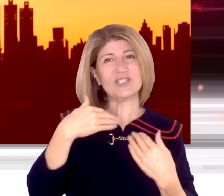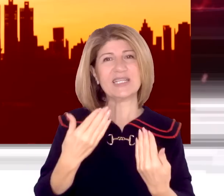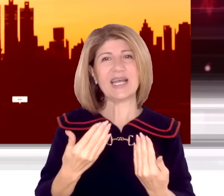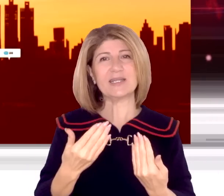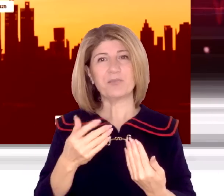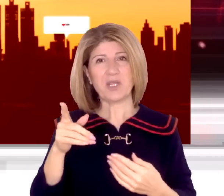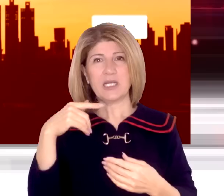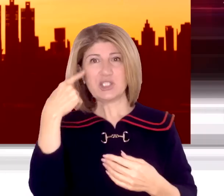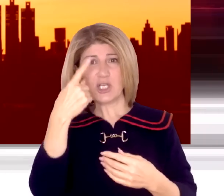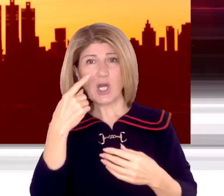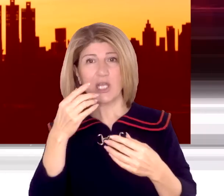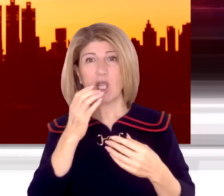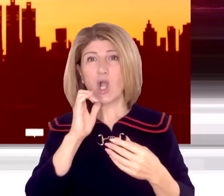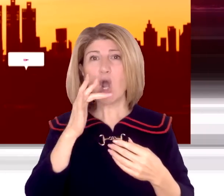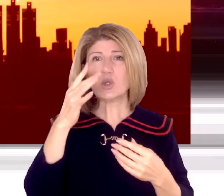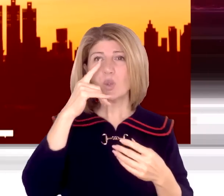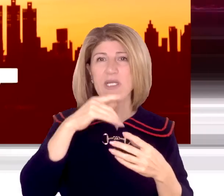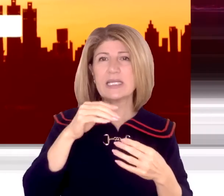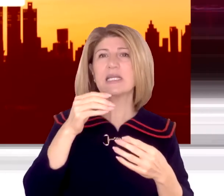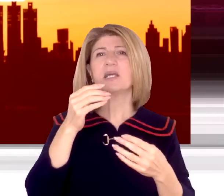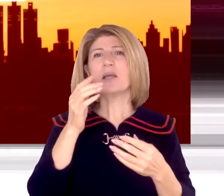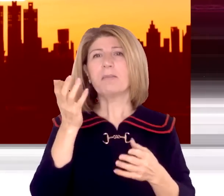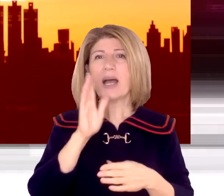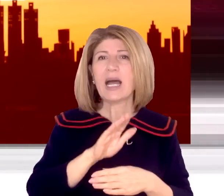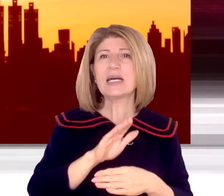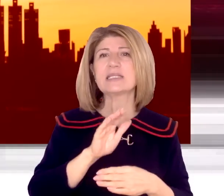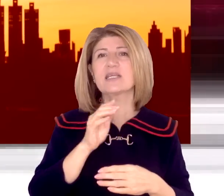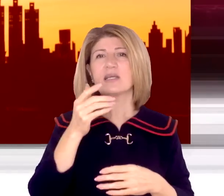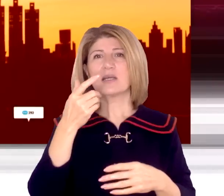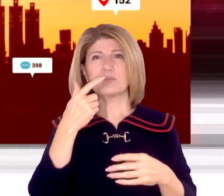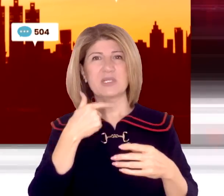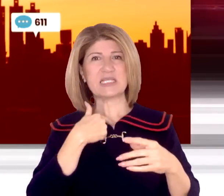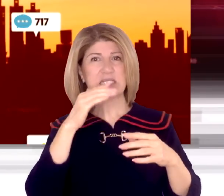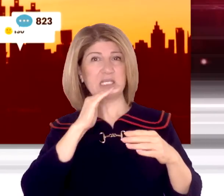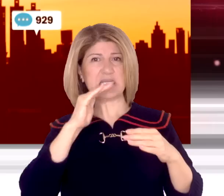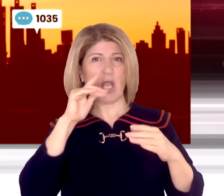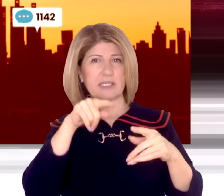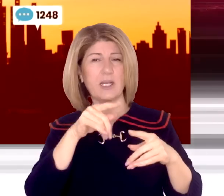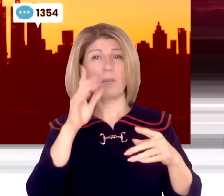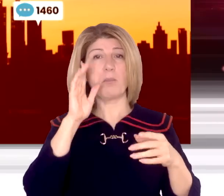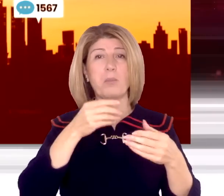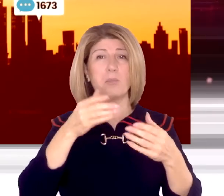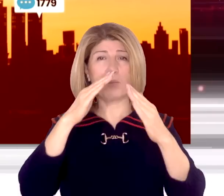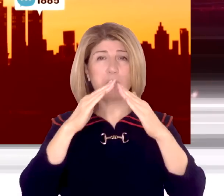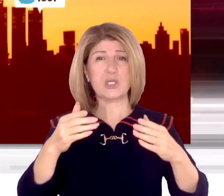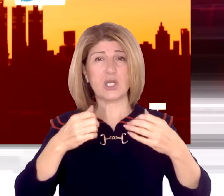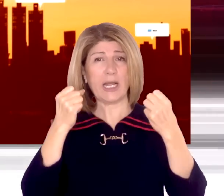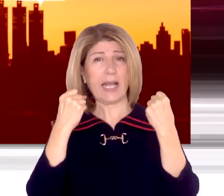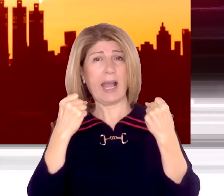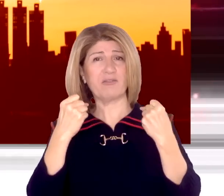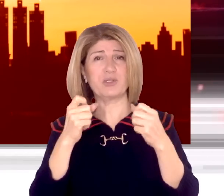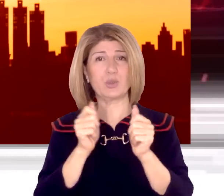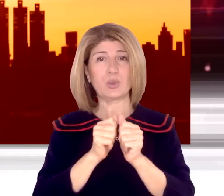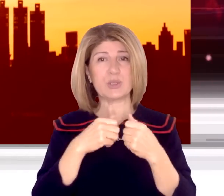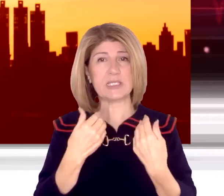کاراکترهای کارتونی بعد وبسایت‌هاشون اینا خیلی بازاریابی‌های خیلی قوی رو روی شبکه‌های اجتماعی